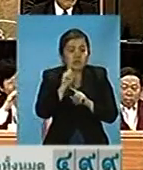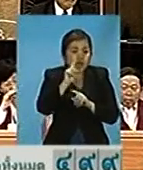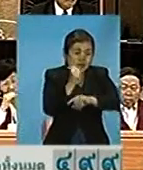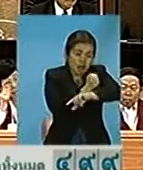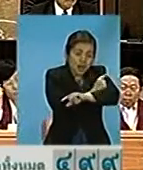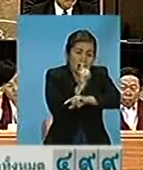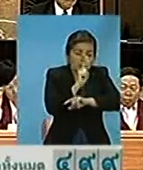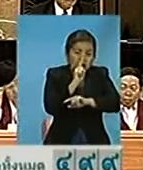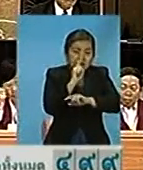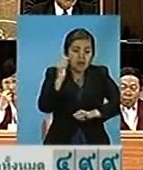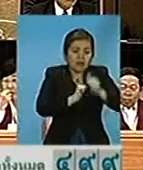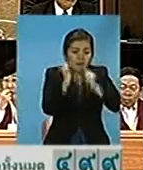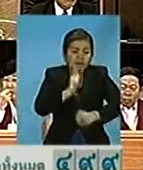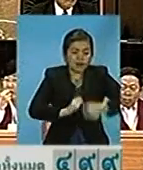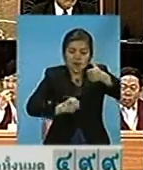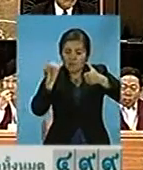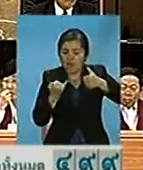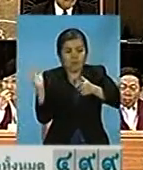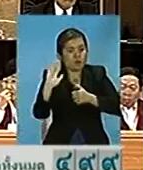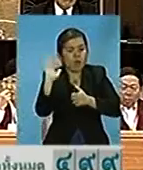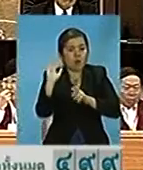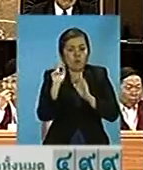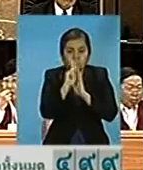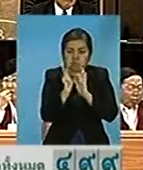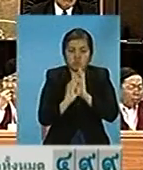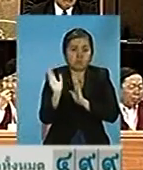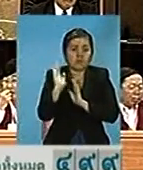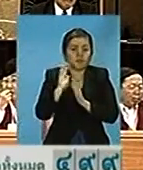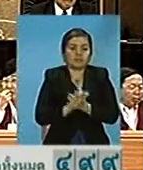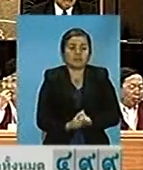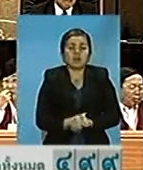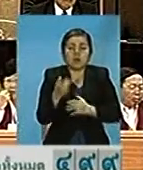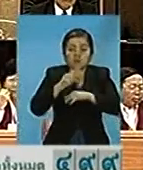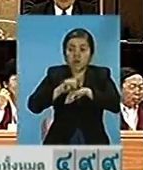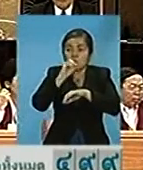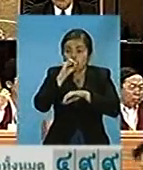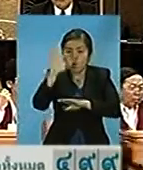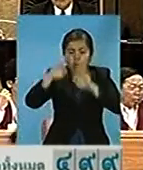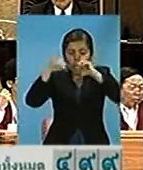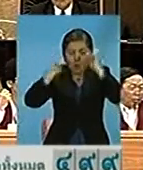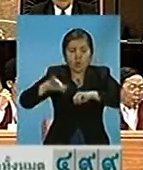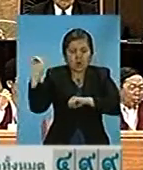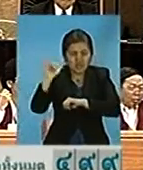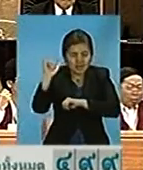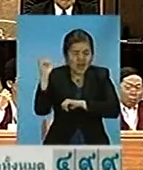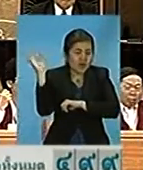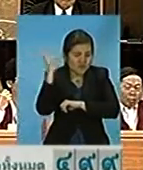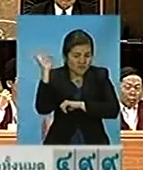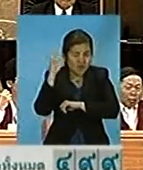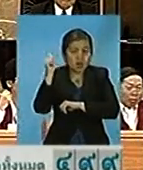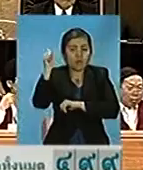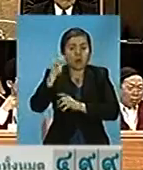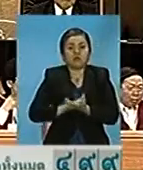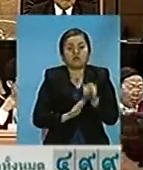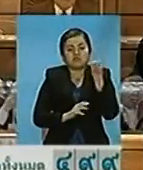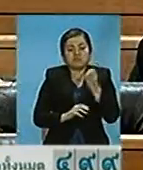าแต่ว่าดูความจริงใจกัน ยังไม่โหวตเลยนะเดี๋ยวฟังเสียงกันดูก่อนนะครับ ท่านคร ับ กี่ครั้งแล้วที่เสียงข้างม